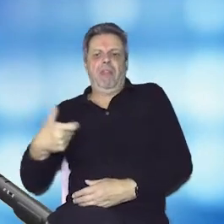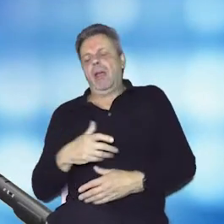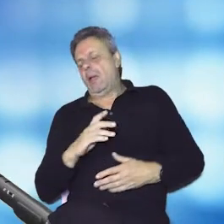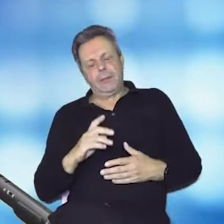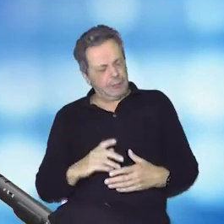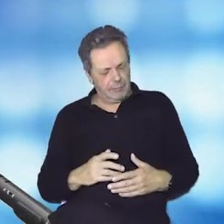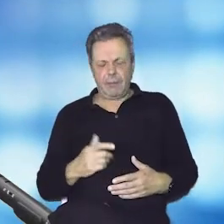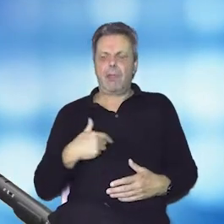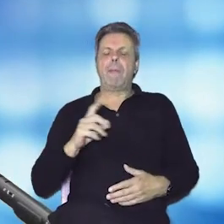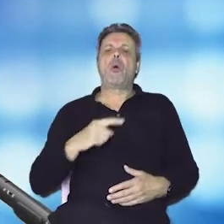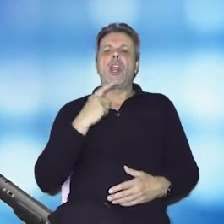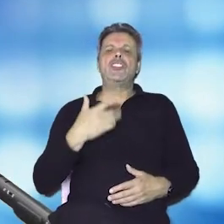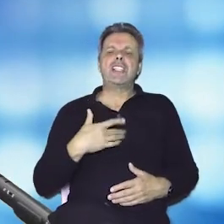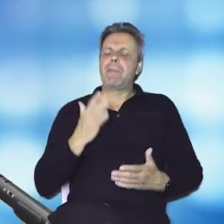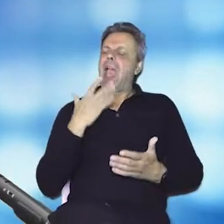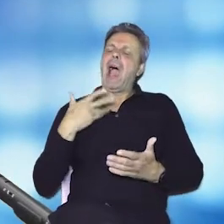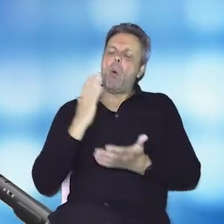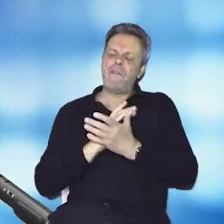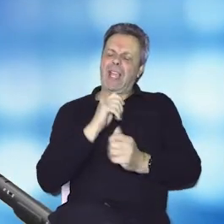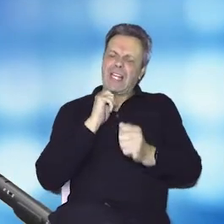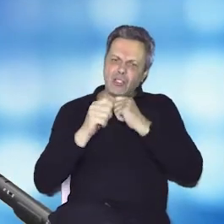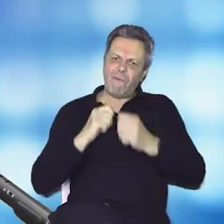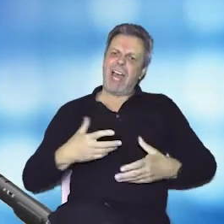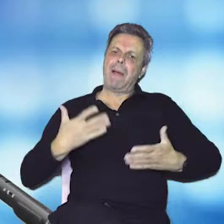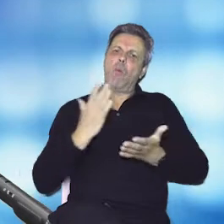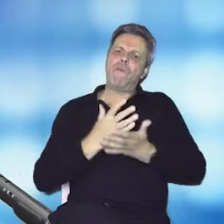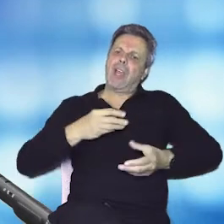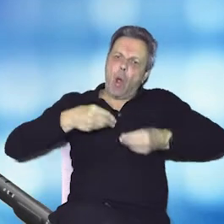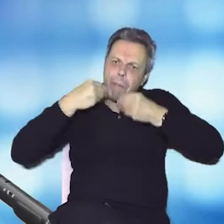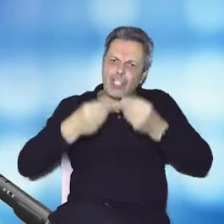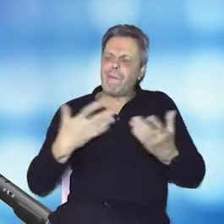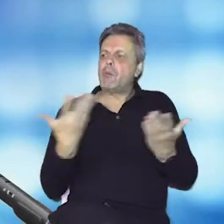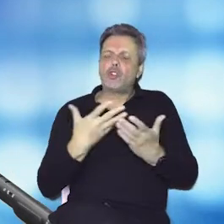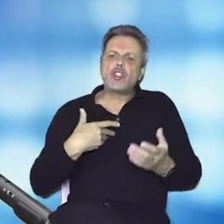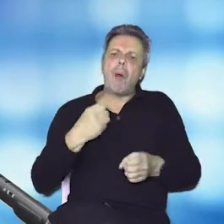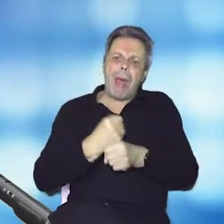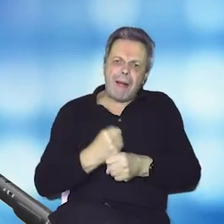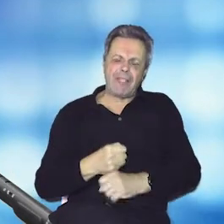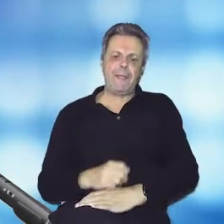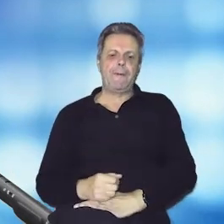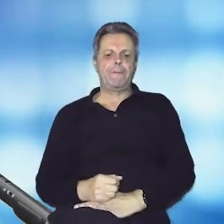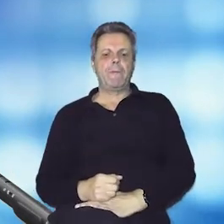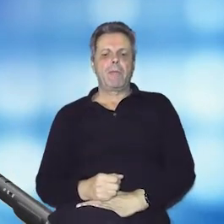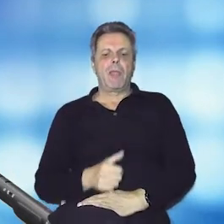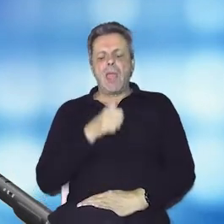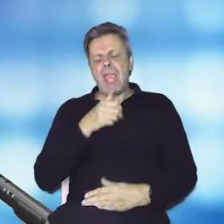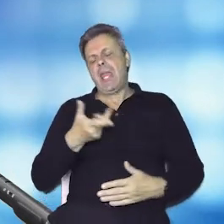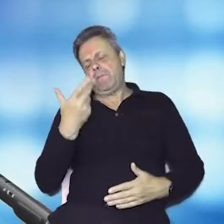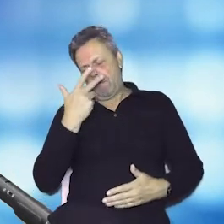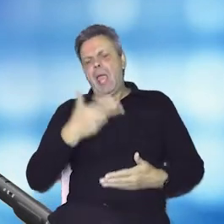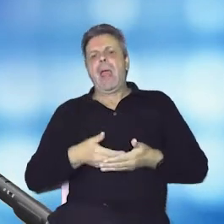odnosno ja mogu reći za sebe, razgovaram sa pacijentom, objašnjavam šta ćemo, kako ćemo, evo, i na